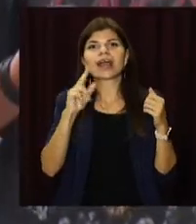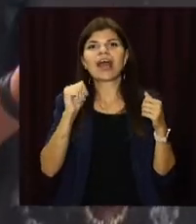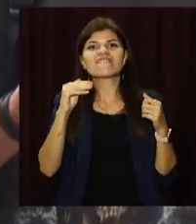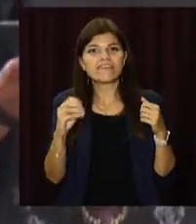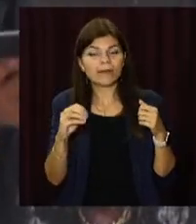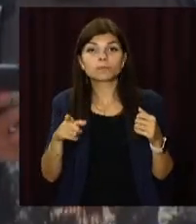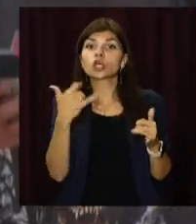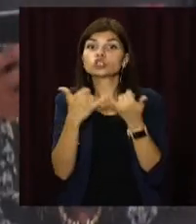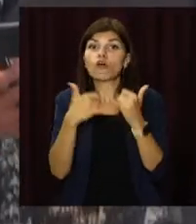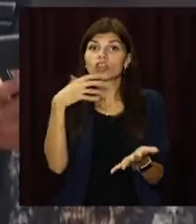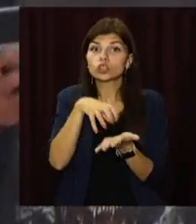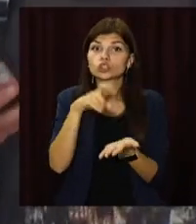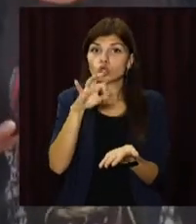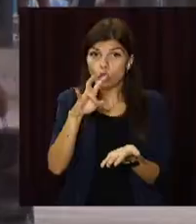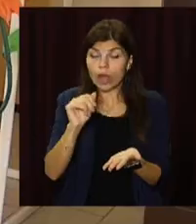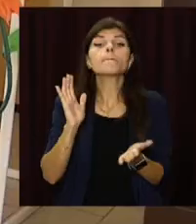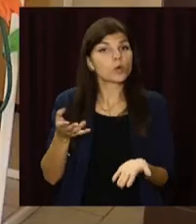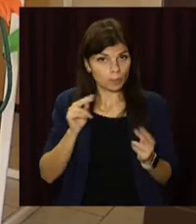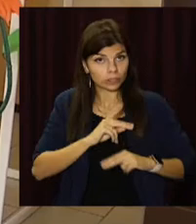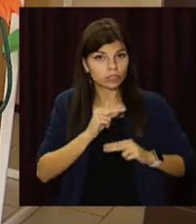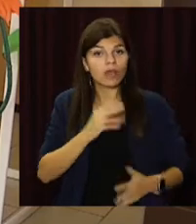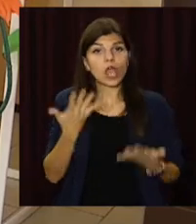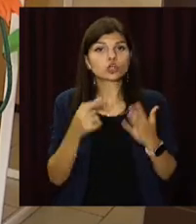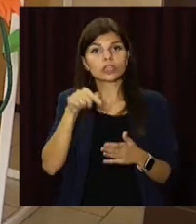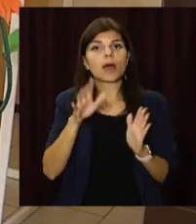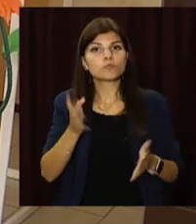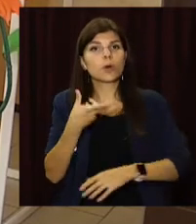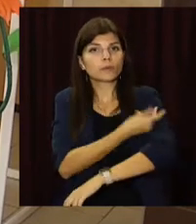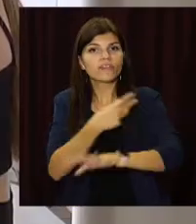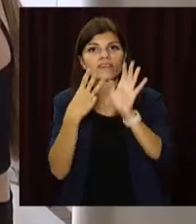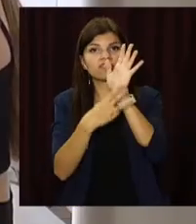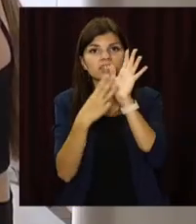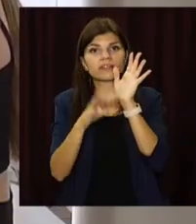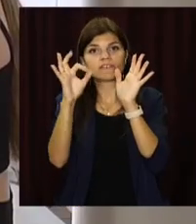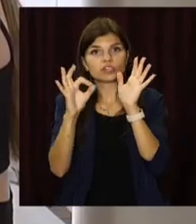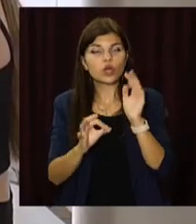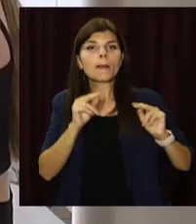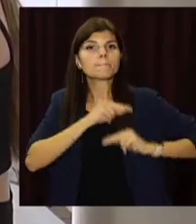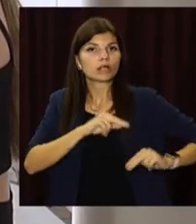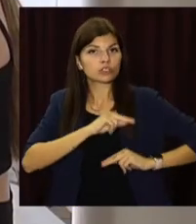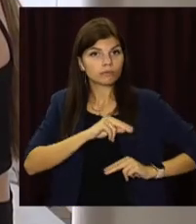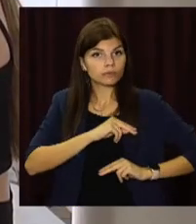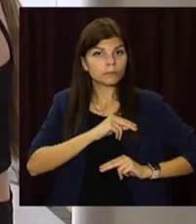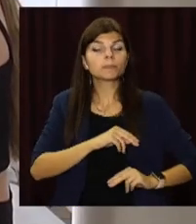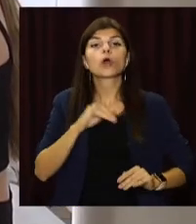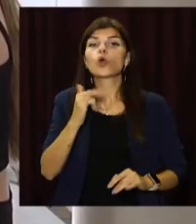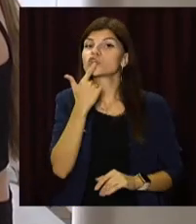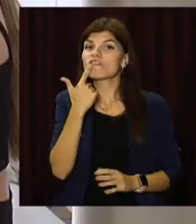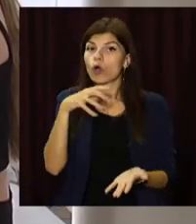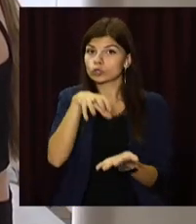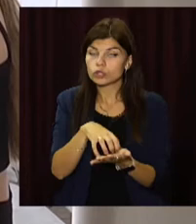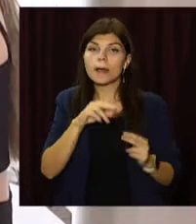то в жовтій зоні вони працюватимуть, якщо там будуть імунізовані 80% співробітників. У червоній